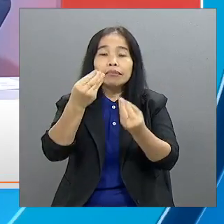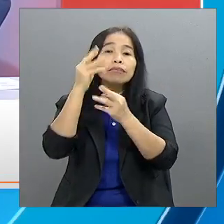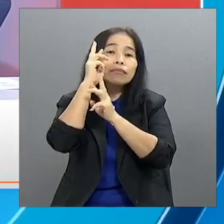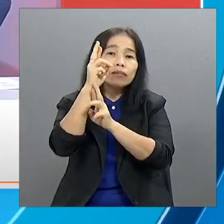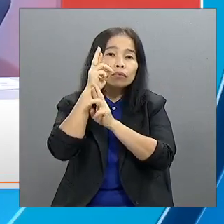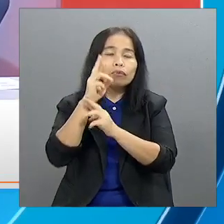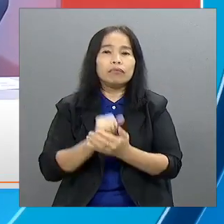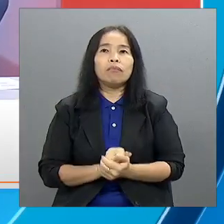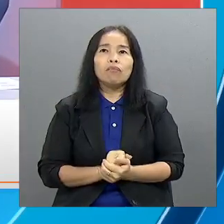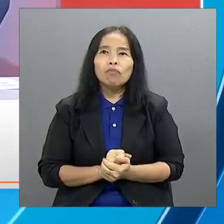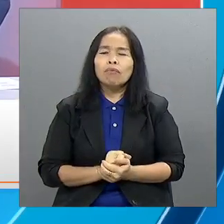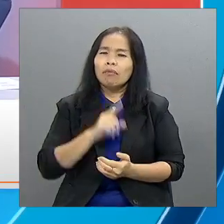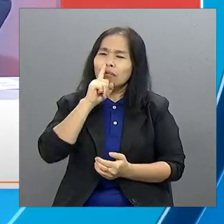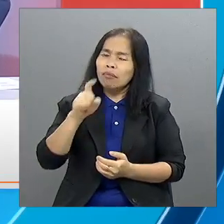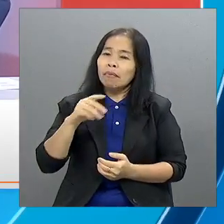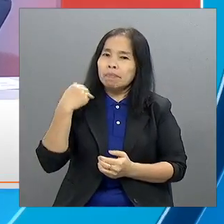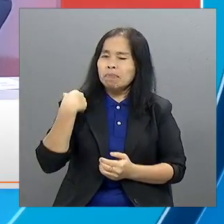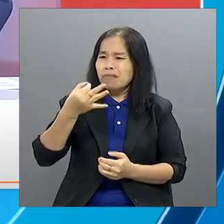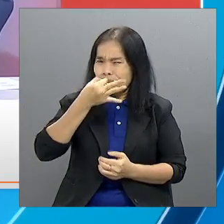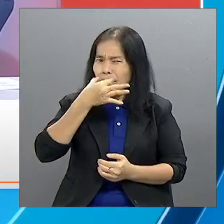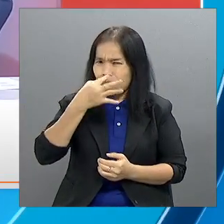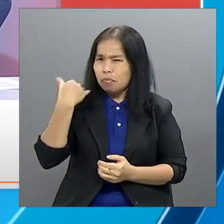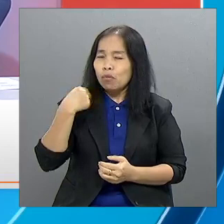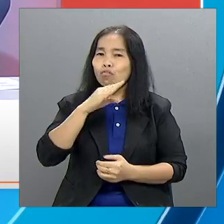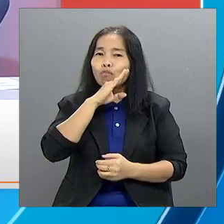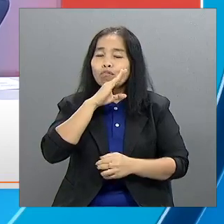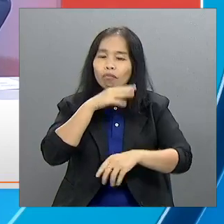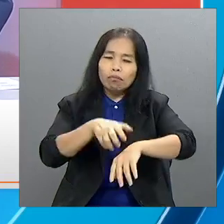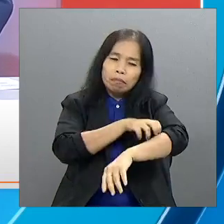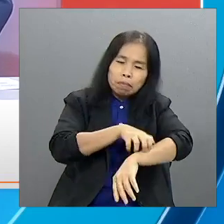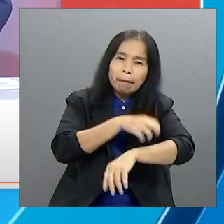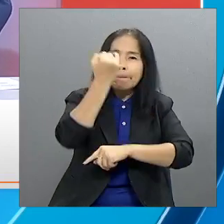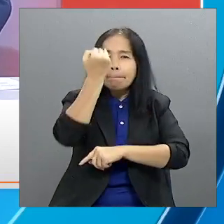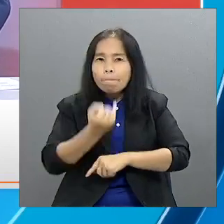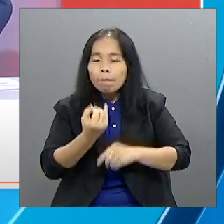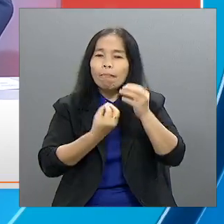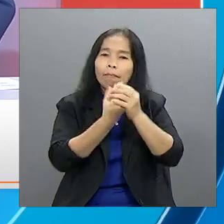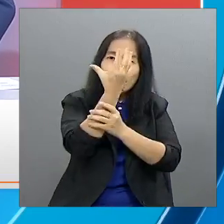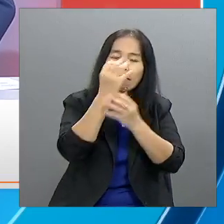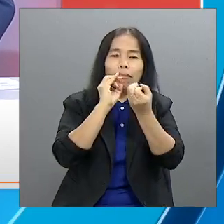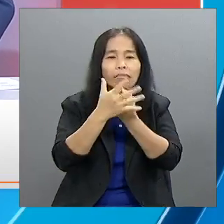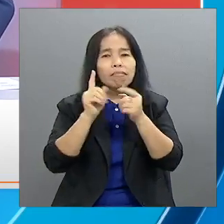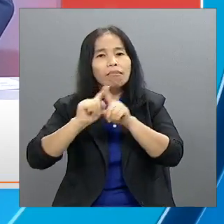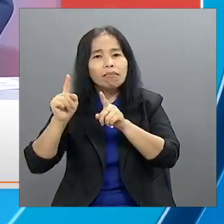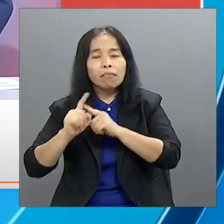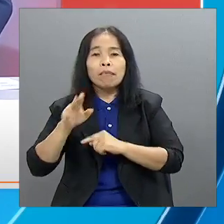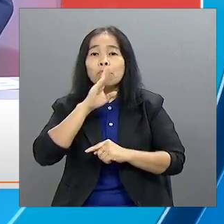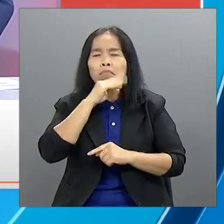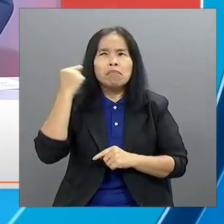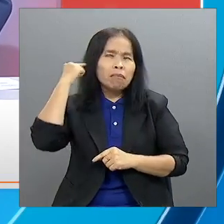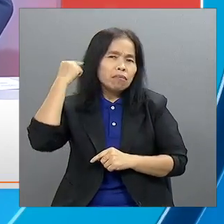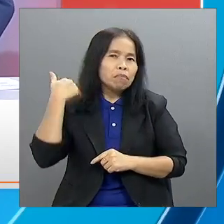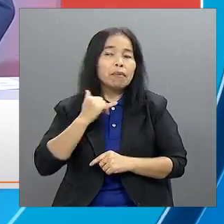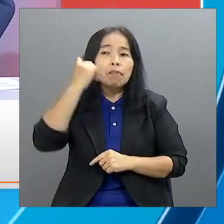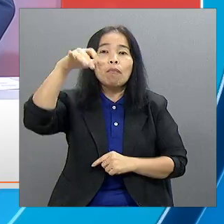านี้เนี่ยมันมียาในการรักษาไหมครับเพราะว่าหลายๆกรณีที่ผมเคยได้ยินมาเนี่ยเวลาไปที่โรงพยาบาลแล้วคุณหมอก็จะรักษา